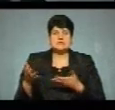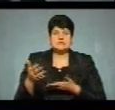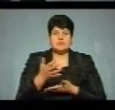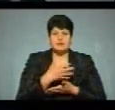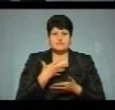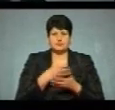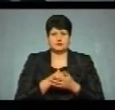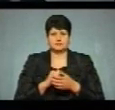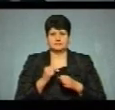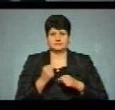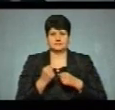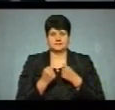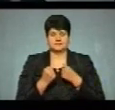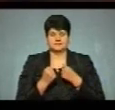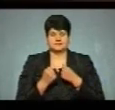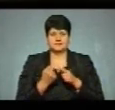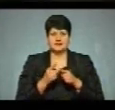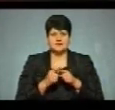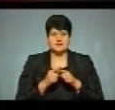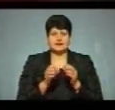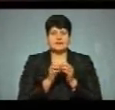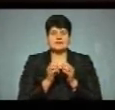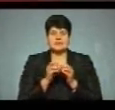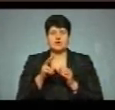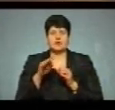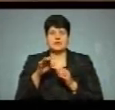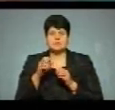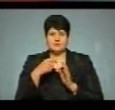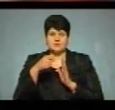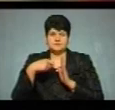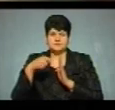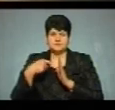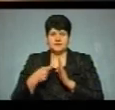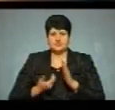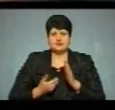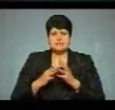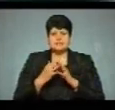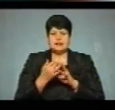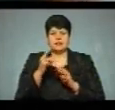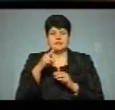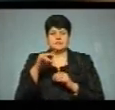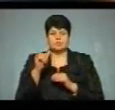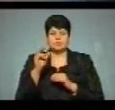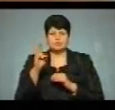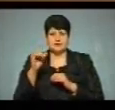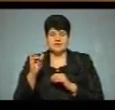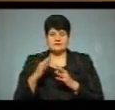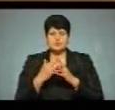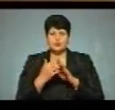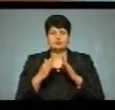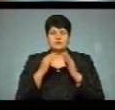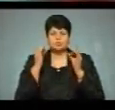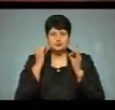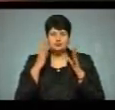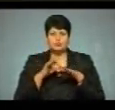адептів. Ці кадри 10 листопада відзняв житель села Дунаїв Петро Жовтовський. У сільському будинку культури відбуваються